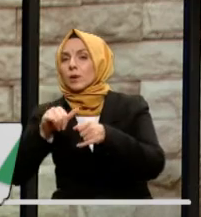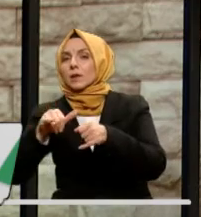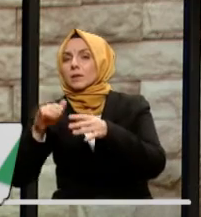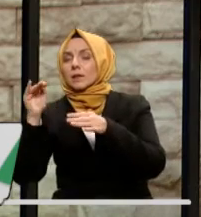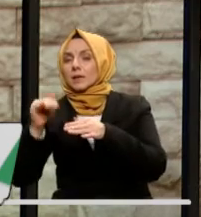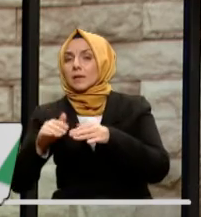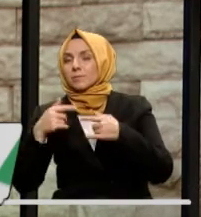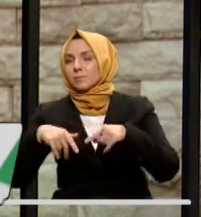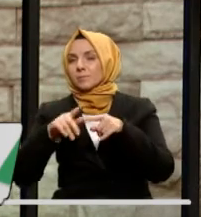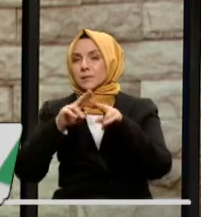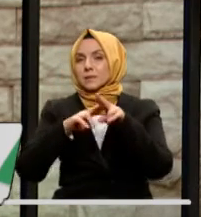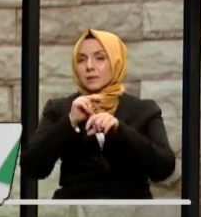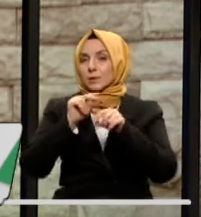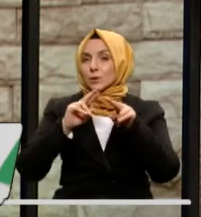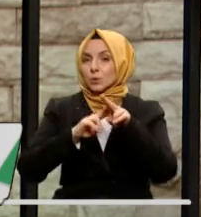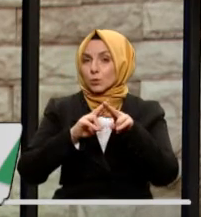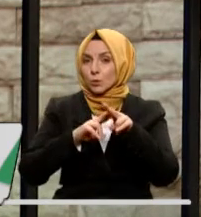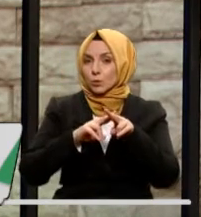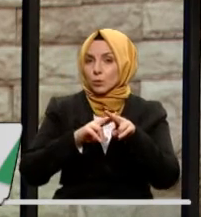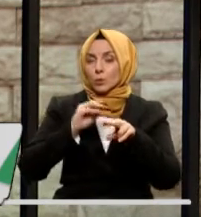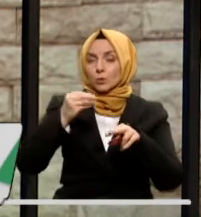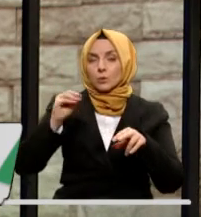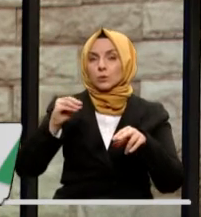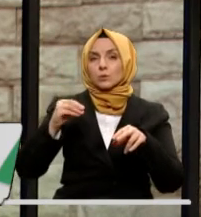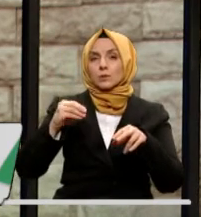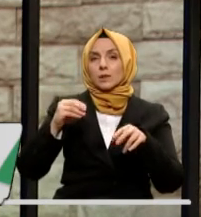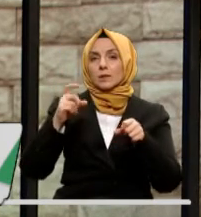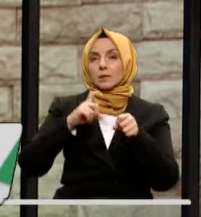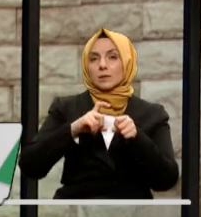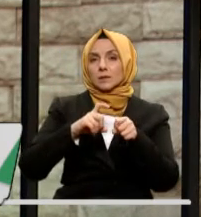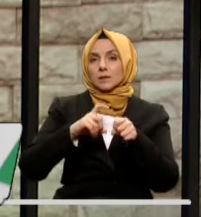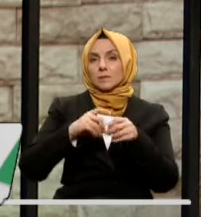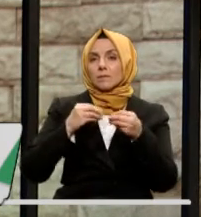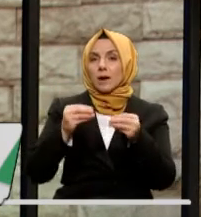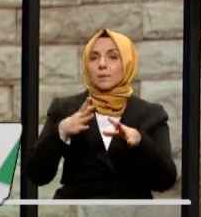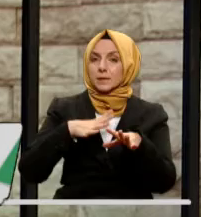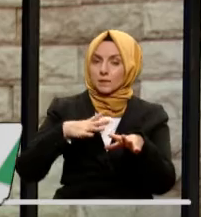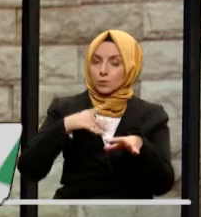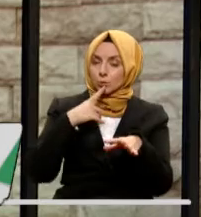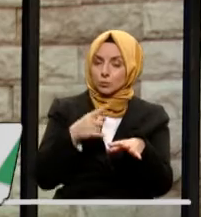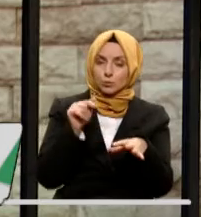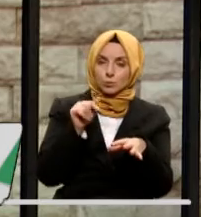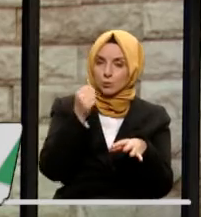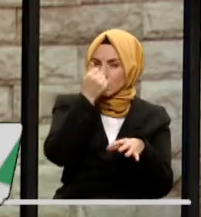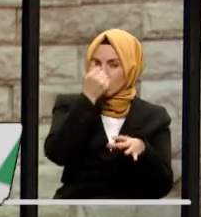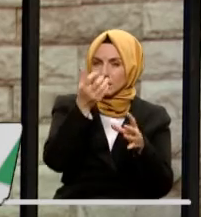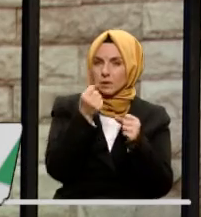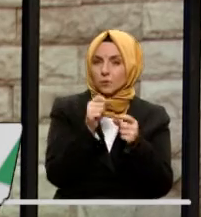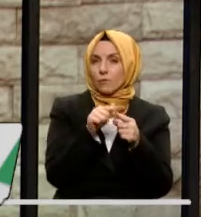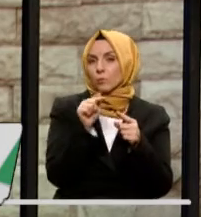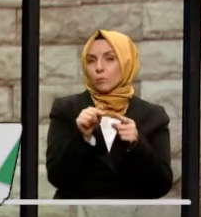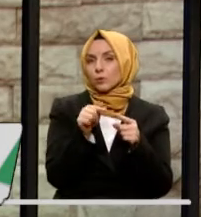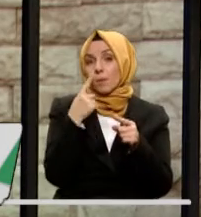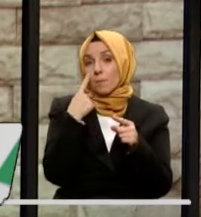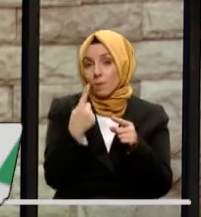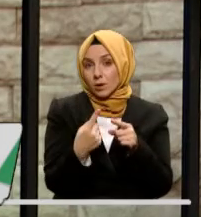ilk başta sadece bir numune test numunesi kan alınıyor ve bununla bunun analizi yapılıyor